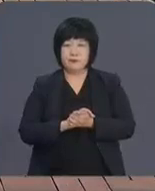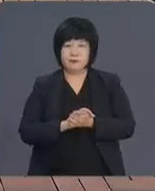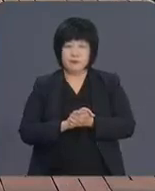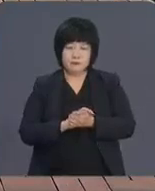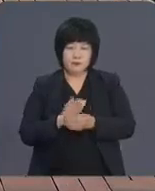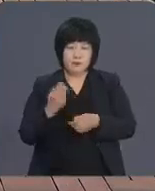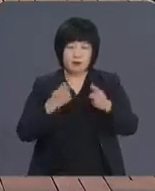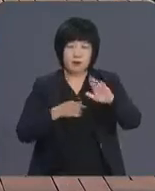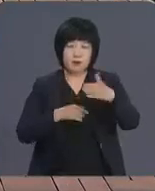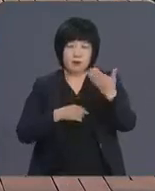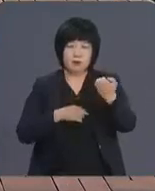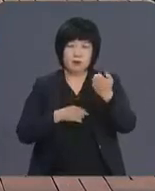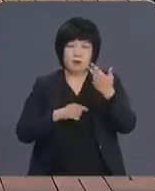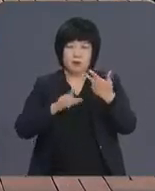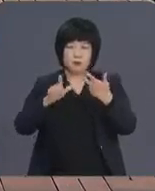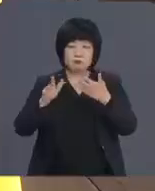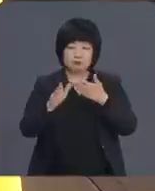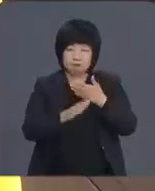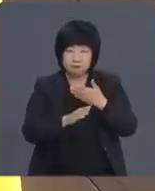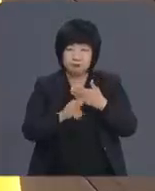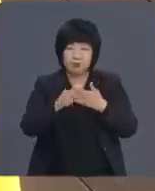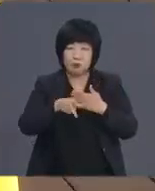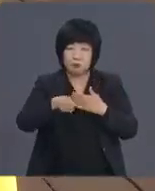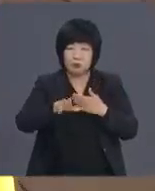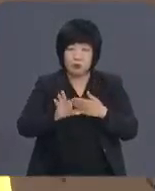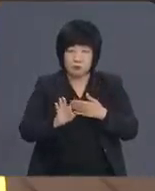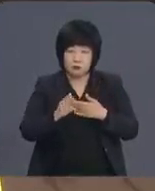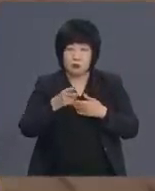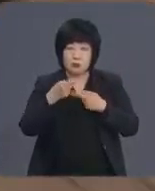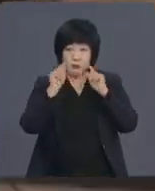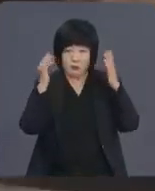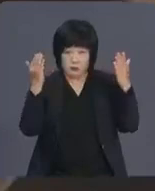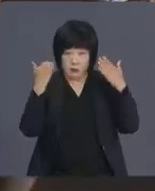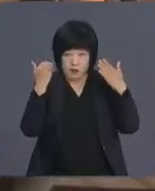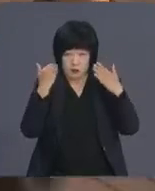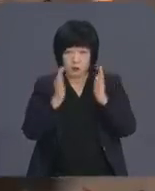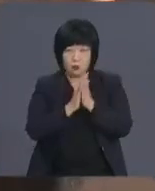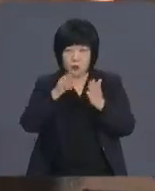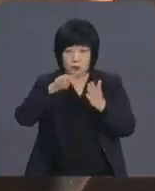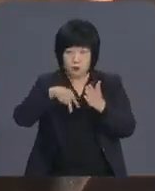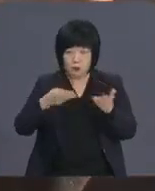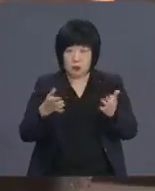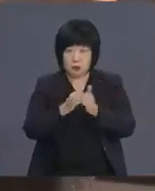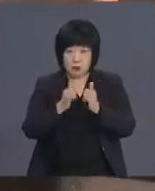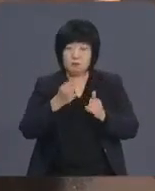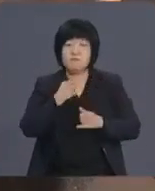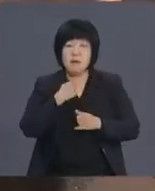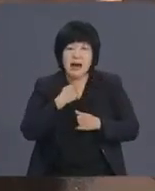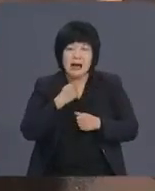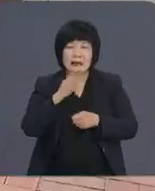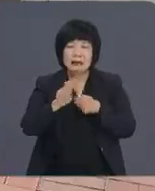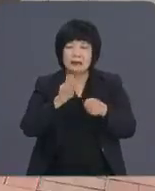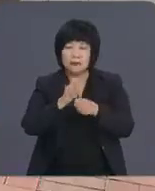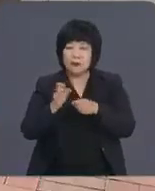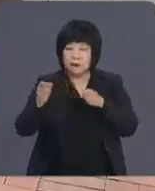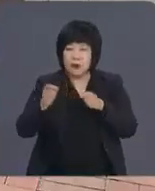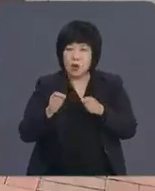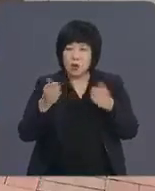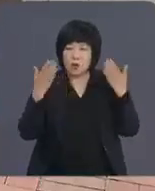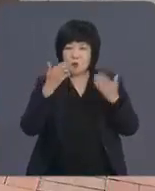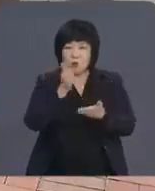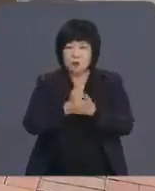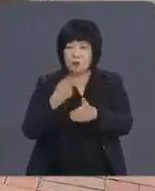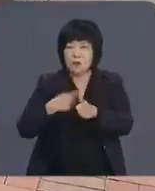지난 1997년부터 경성대 도서관 사서로 일해온 김동윤 씨. 입사 20년이 되던 해 총장을 비판하는